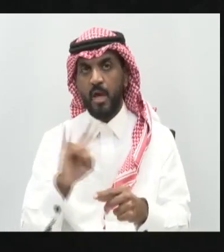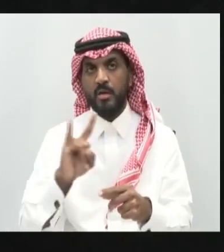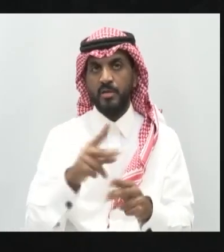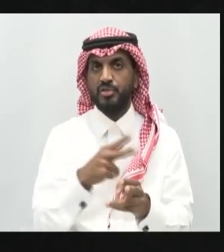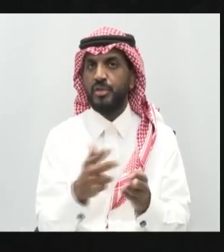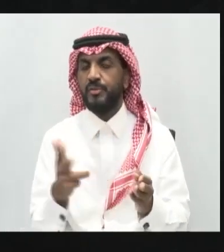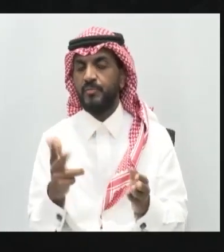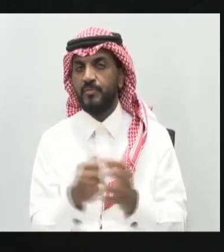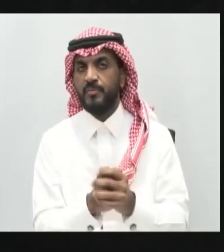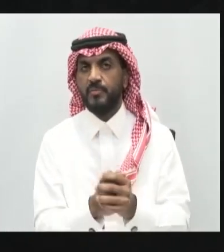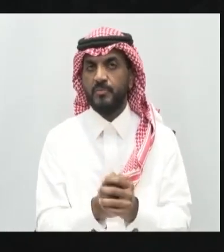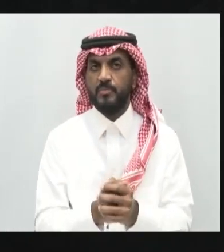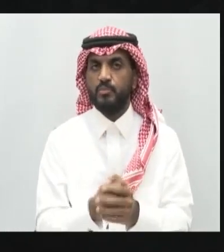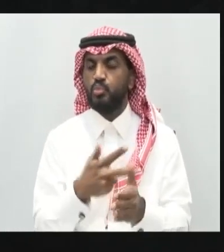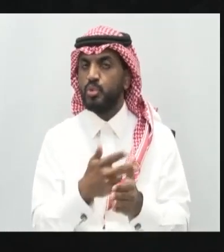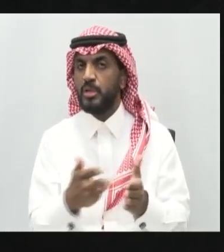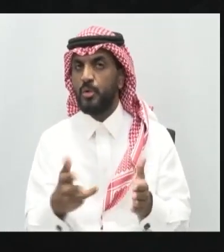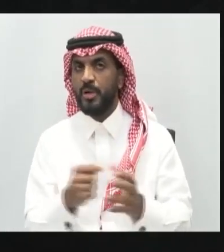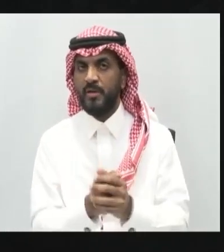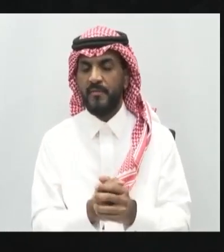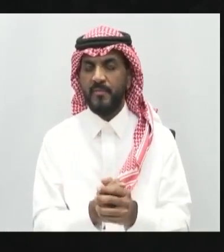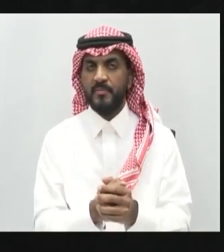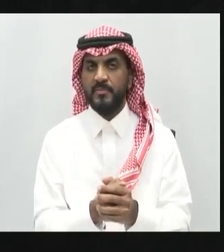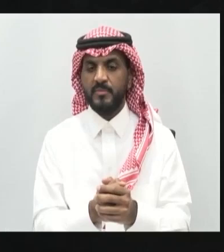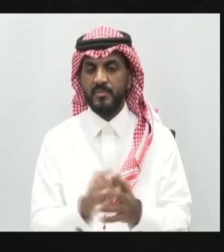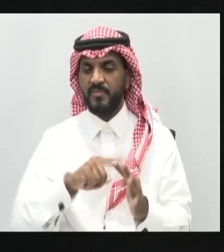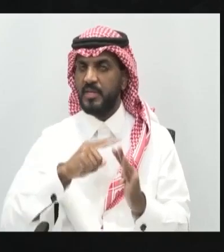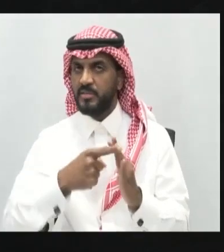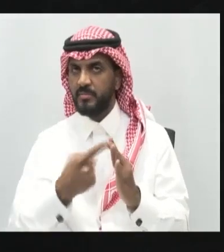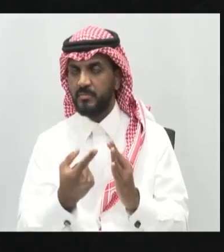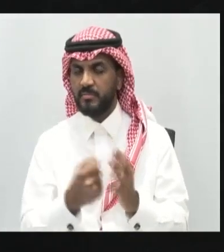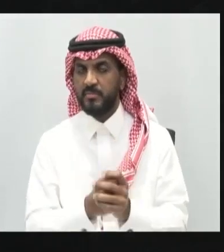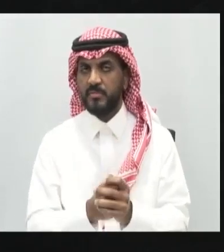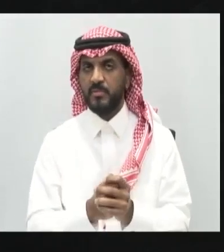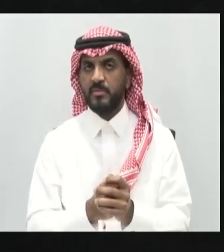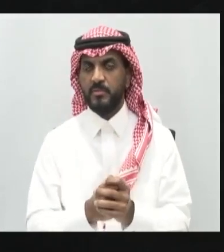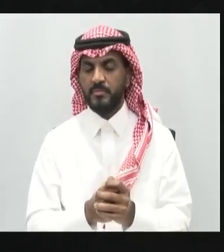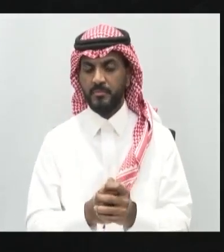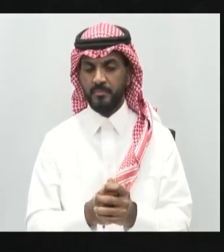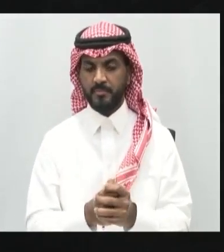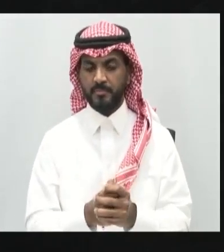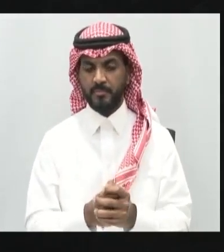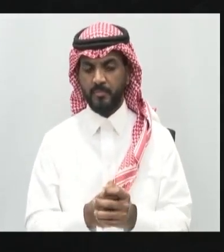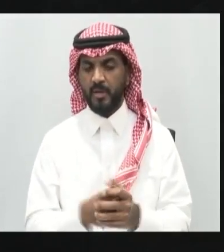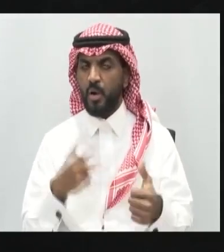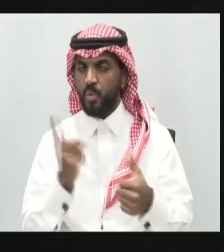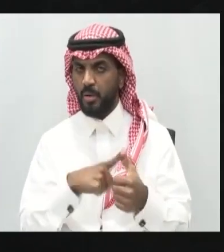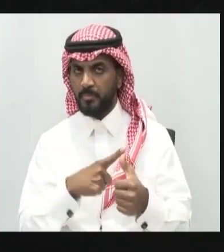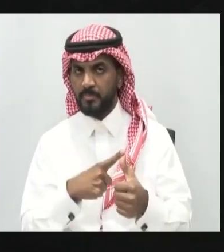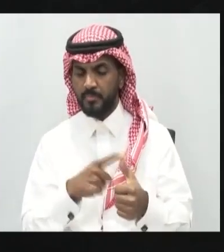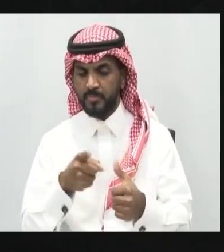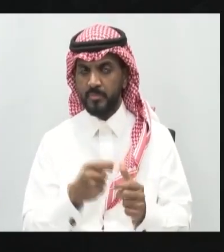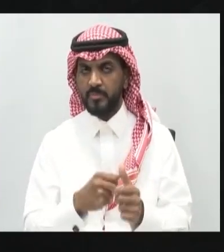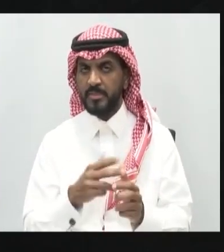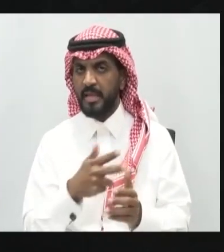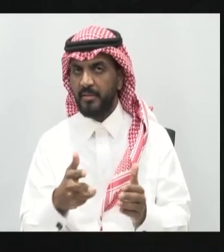في ايش تختلف ها في ماذا تختلف احسنتم تختلف هذه